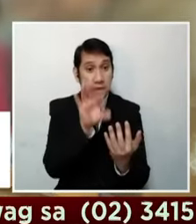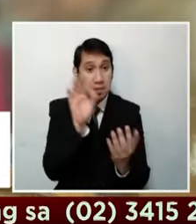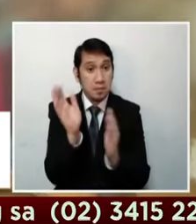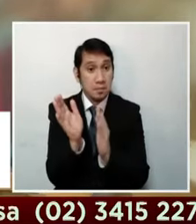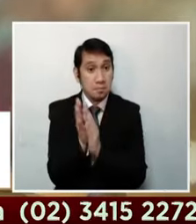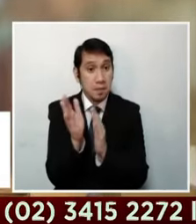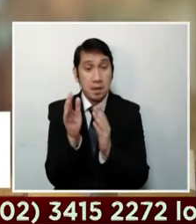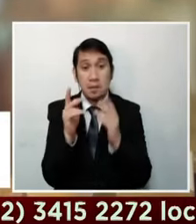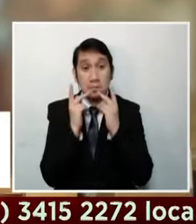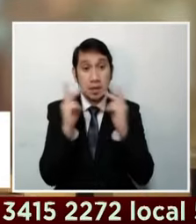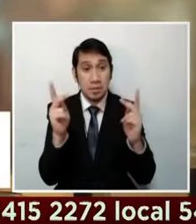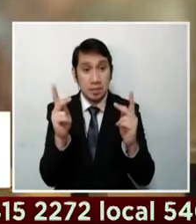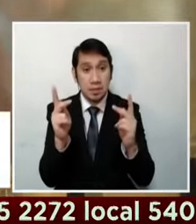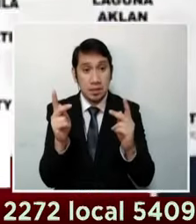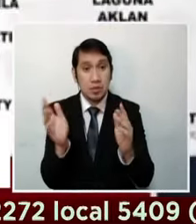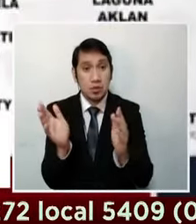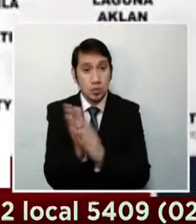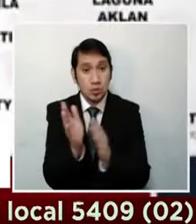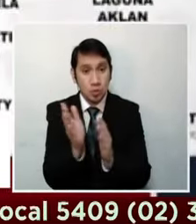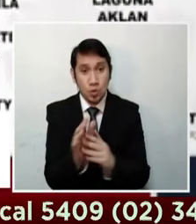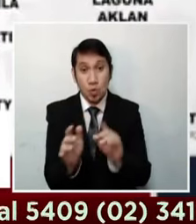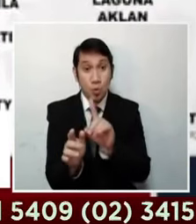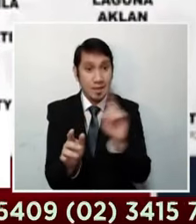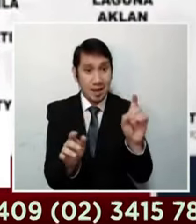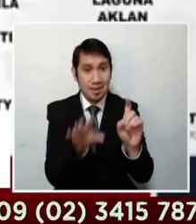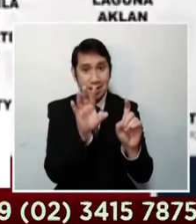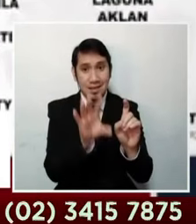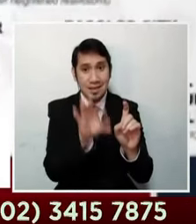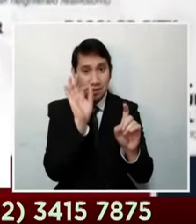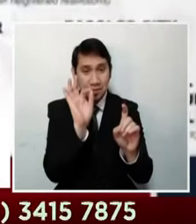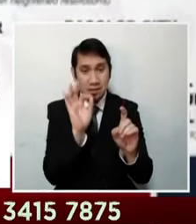ang pinili ng DepEd. Ang pagkaalala